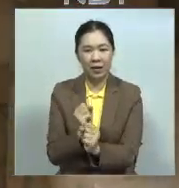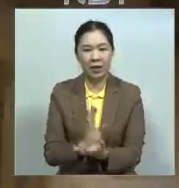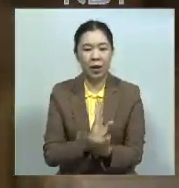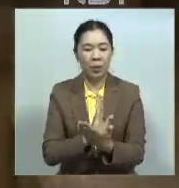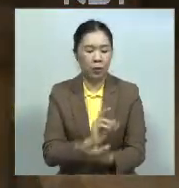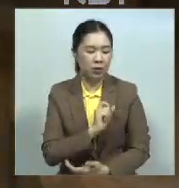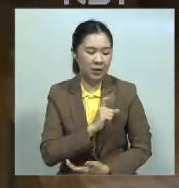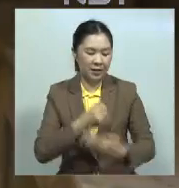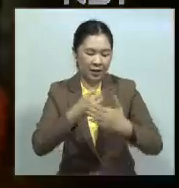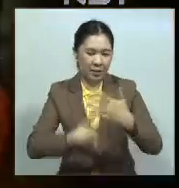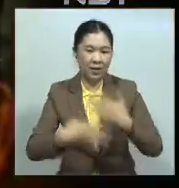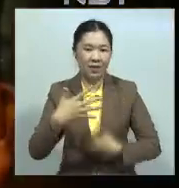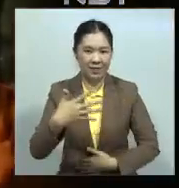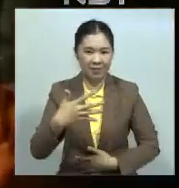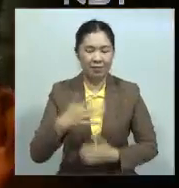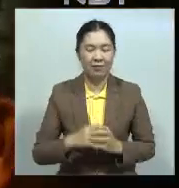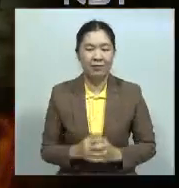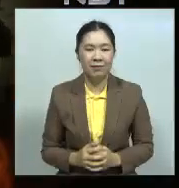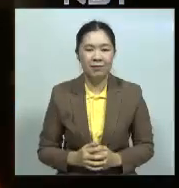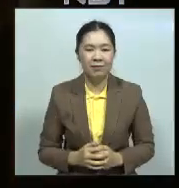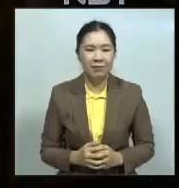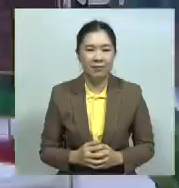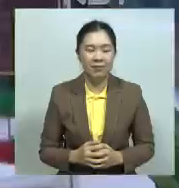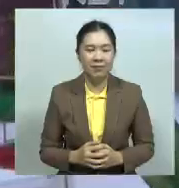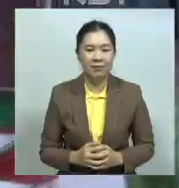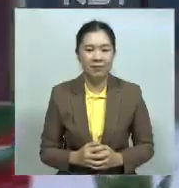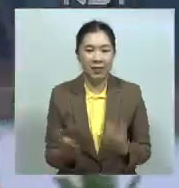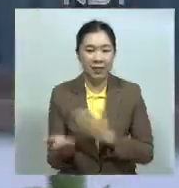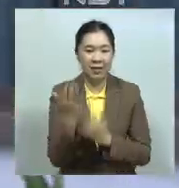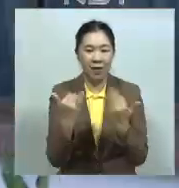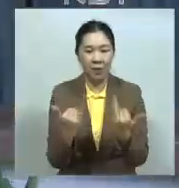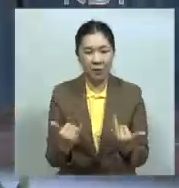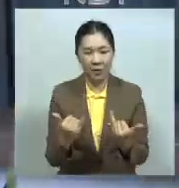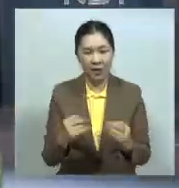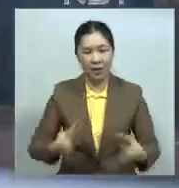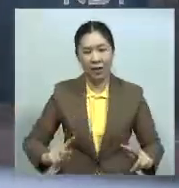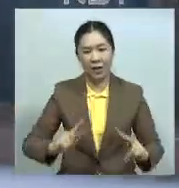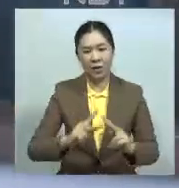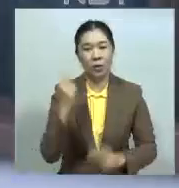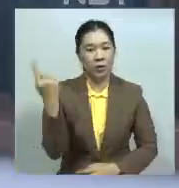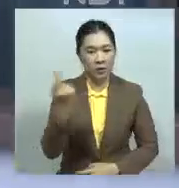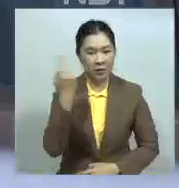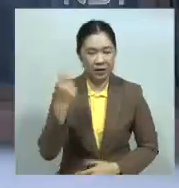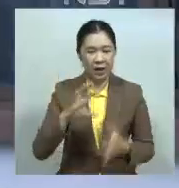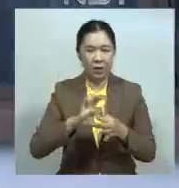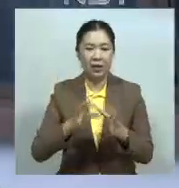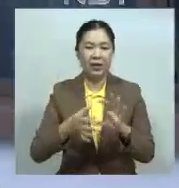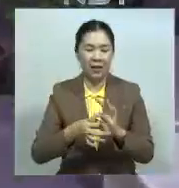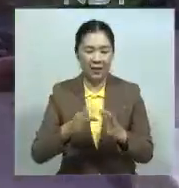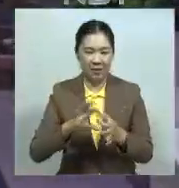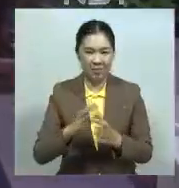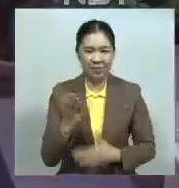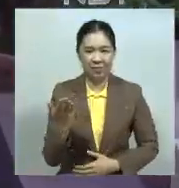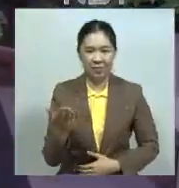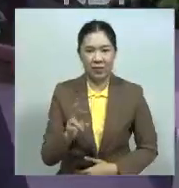สนาและส่งเสริมศาสนสถานด้วยปิดท้ายช่วงเช้าวันนี้นะคะที่กระทรวงการท่องเที่ยวและกีฬาค่ะนายพิพัฒน์รัชกิจ